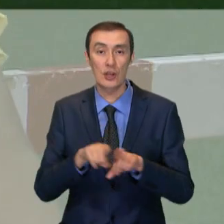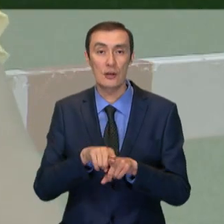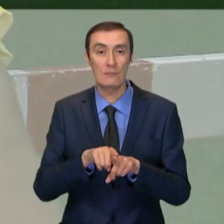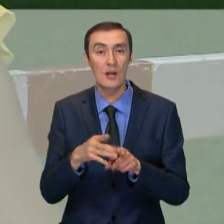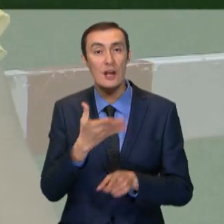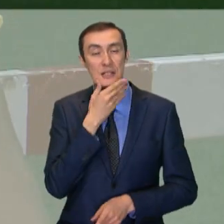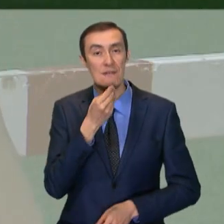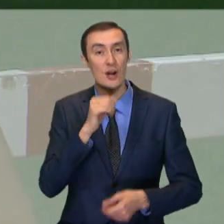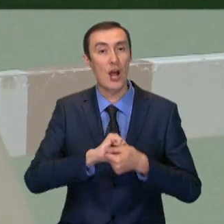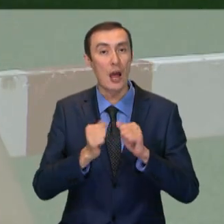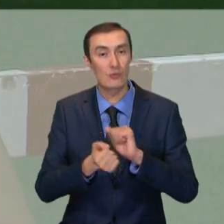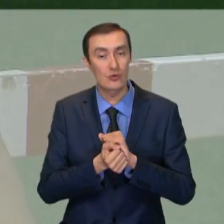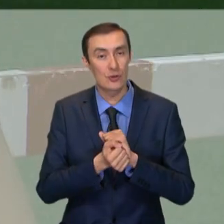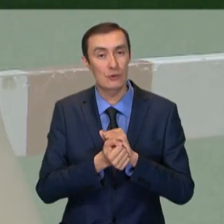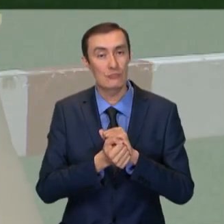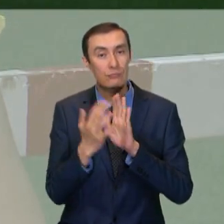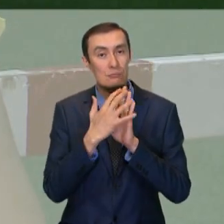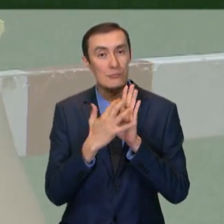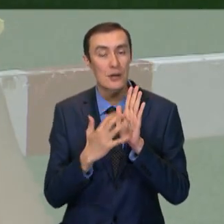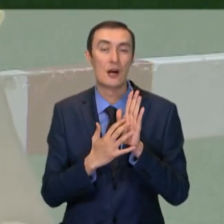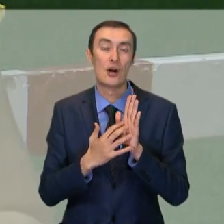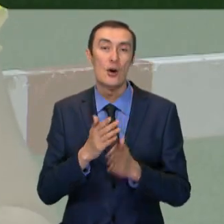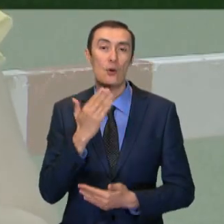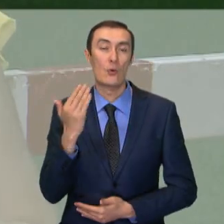камушки. Он,